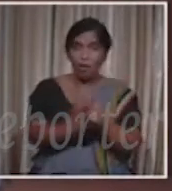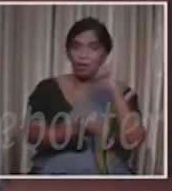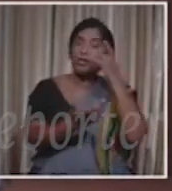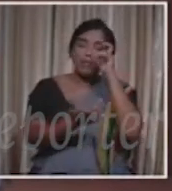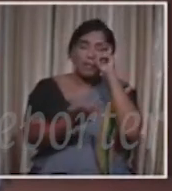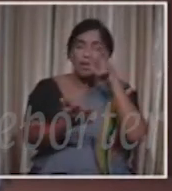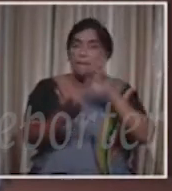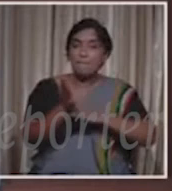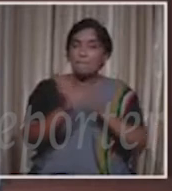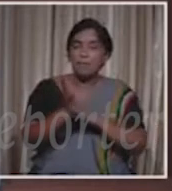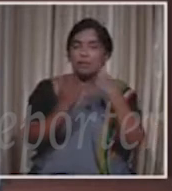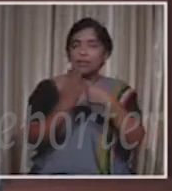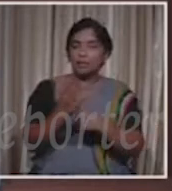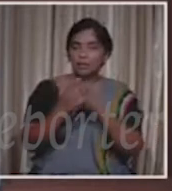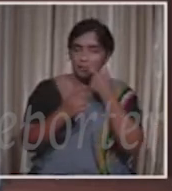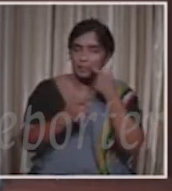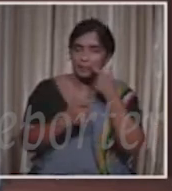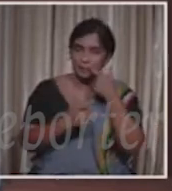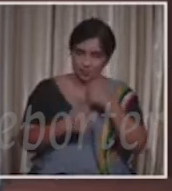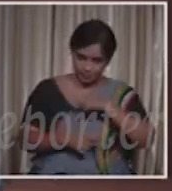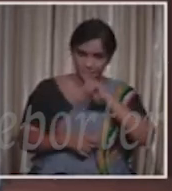සමාජිකෙන් සමාජික. මම කියන්නම්.